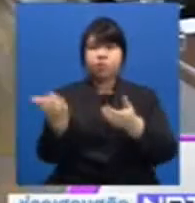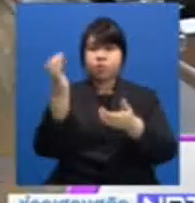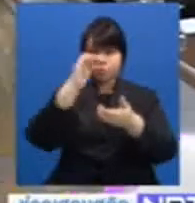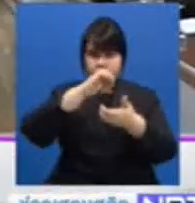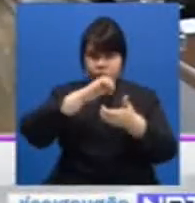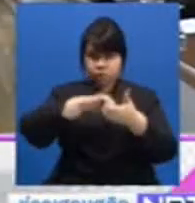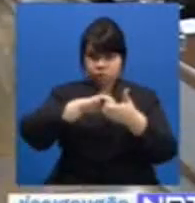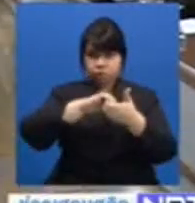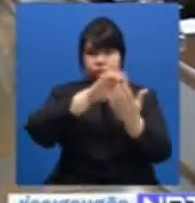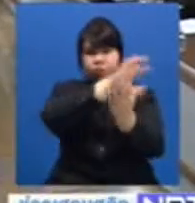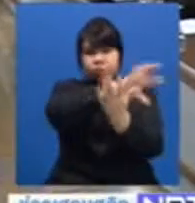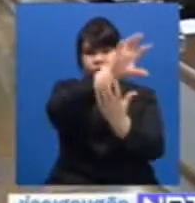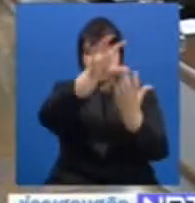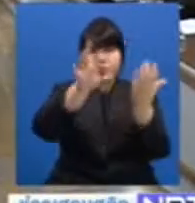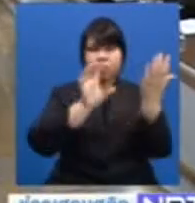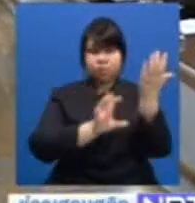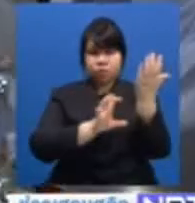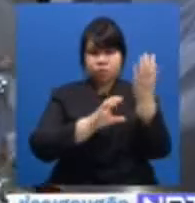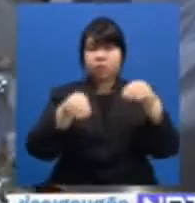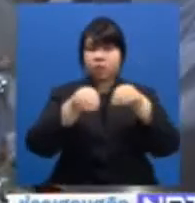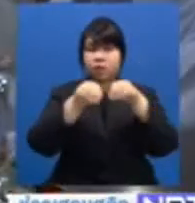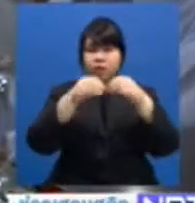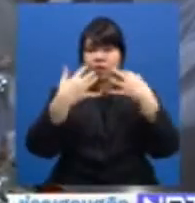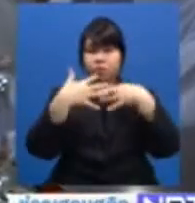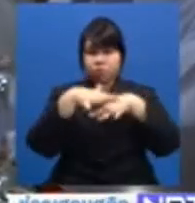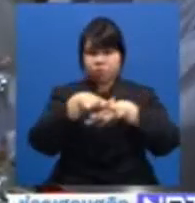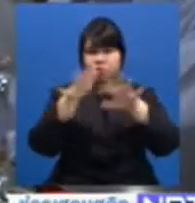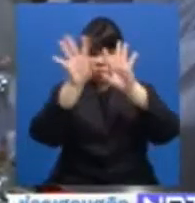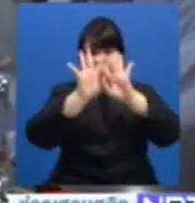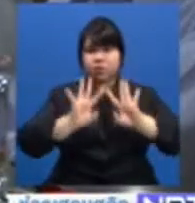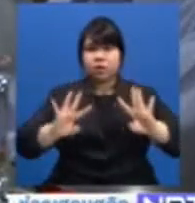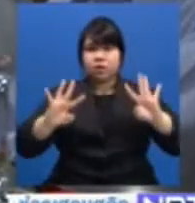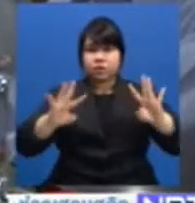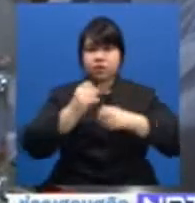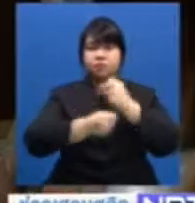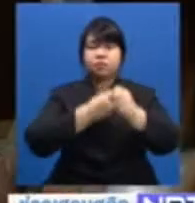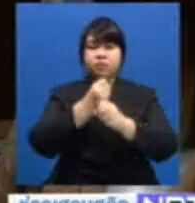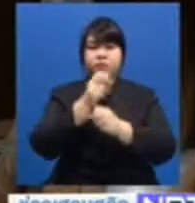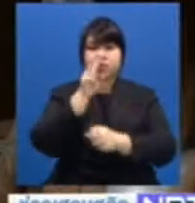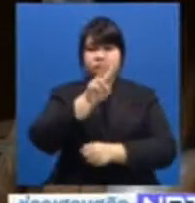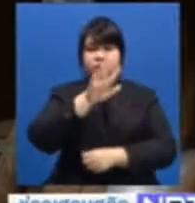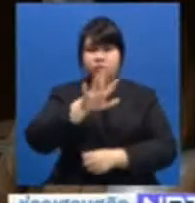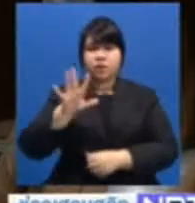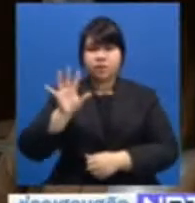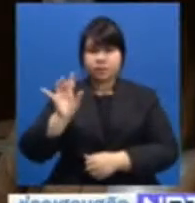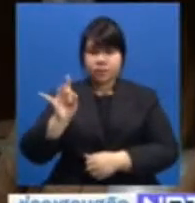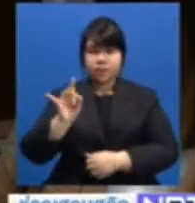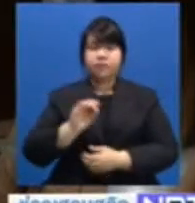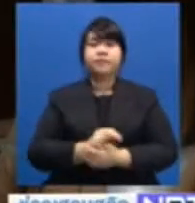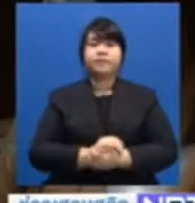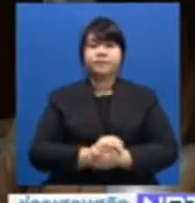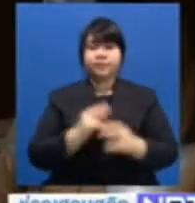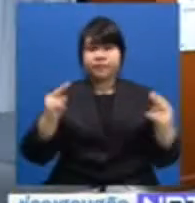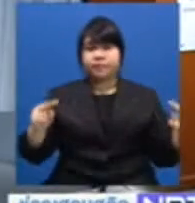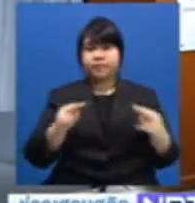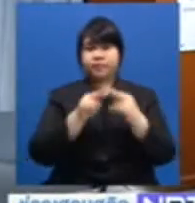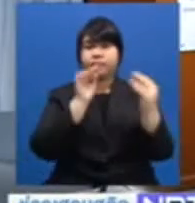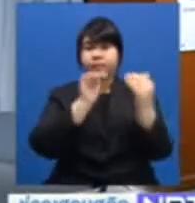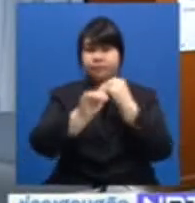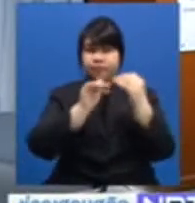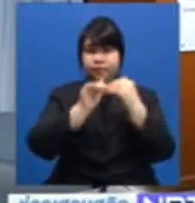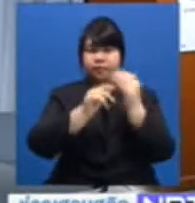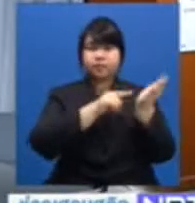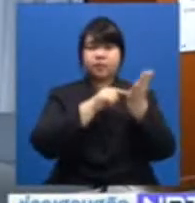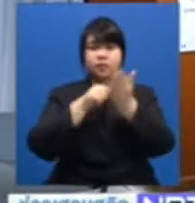บ้านเพื่อเตรียมพร้อมเมื่อเข้าสู่ประชาคมเศรษฐกิจอาเซียนในปี2558โดยกระทรวงคมนาคมจะ